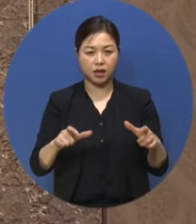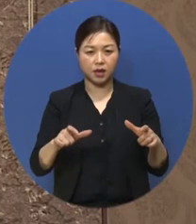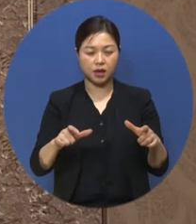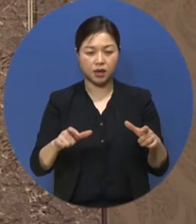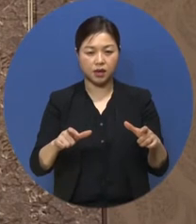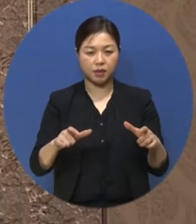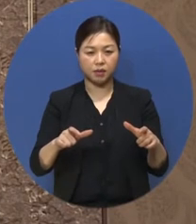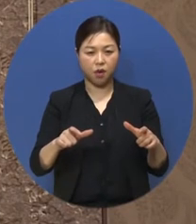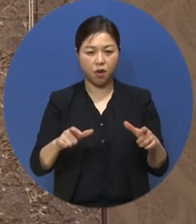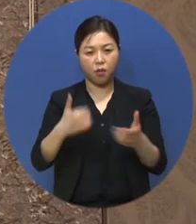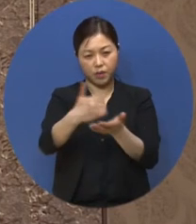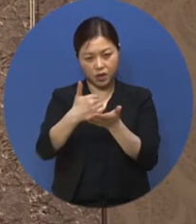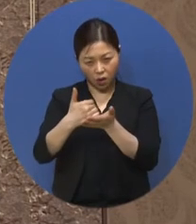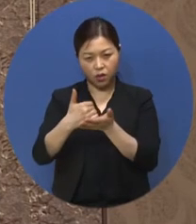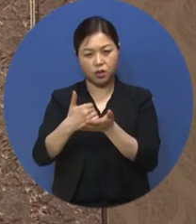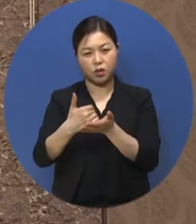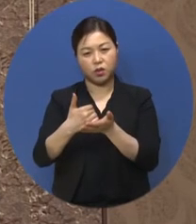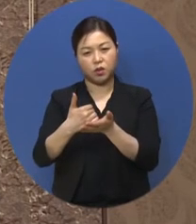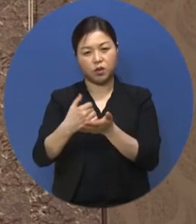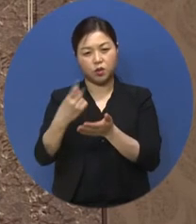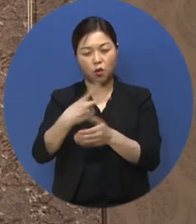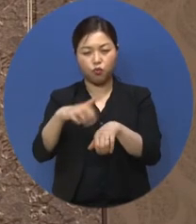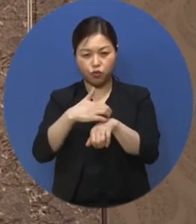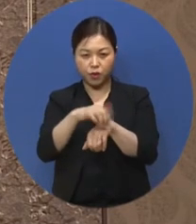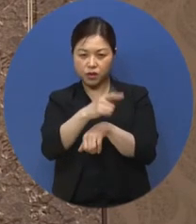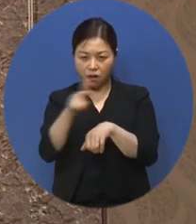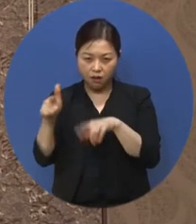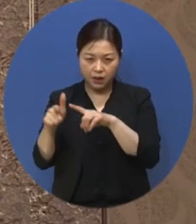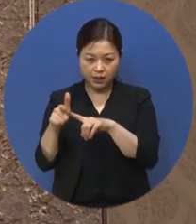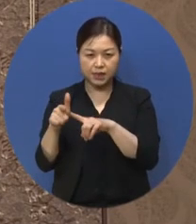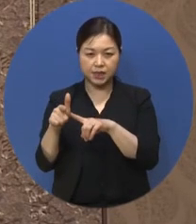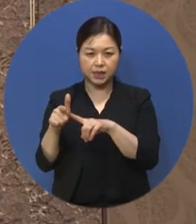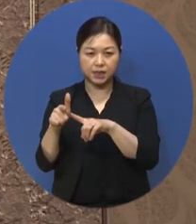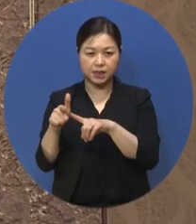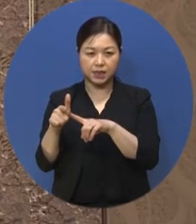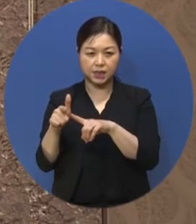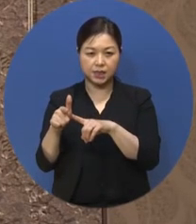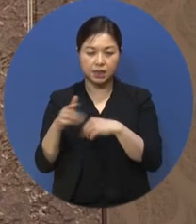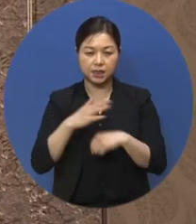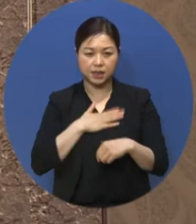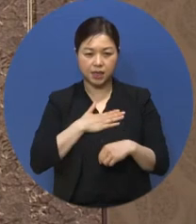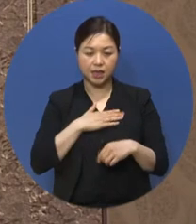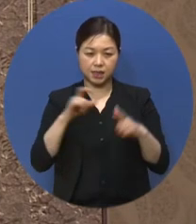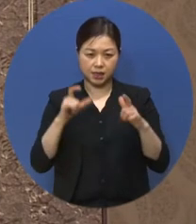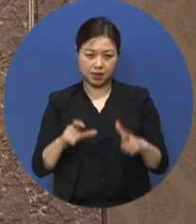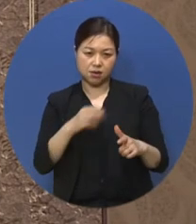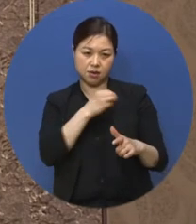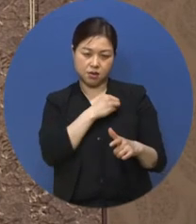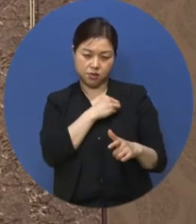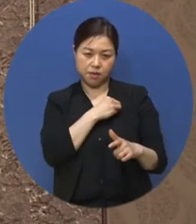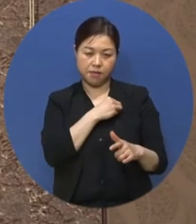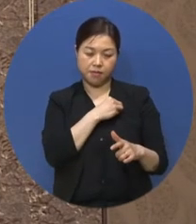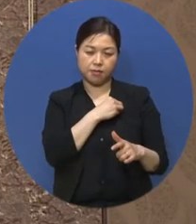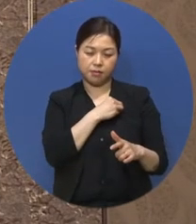이제 민원이라든가 지역의 이제 좀 불편한 사항들. 그러니까 저가 구의원했을 때 좀 한 일 중에는 네.